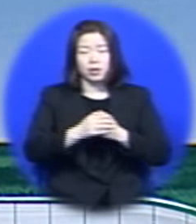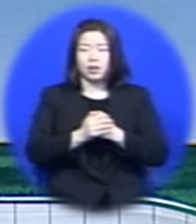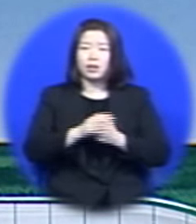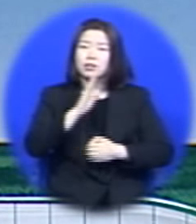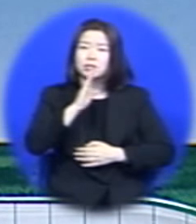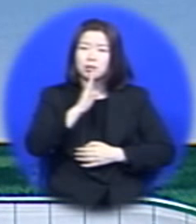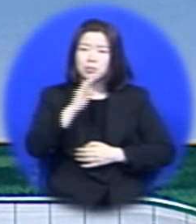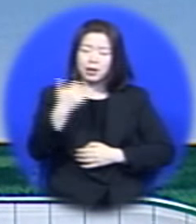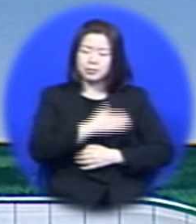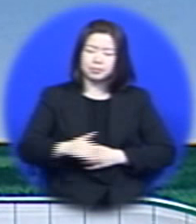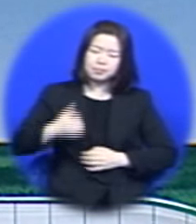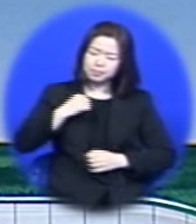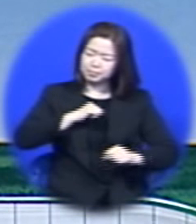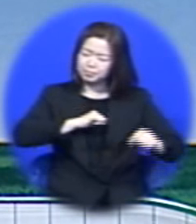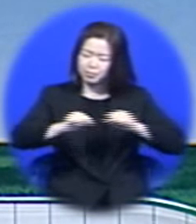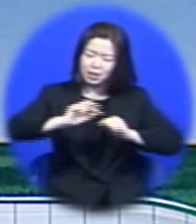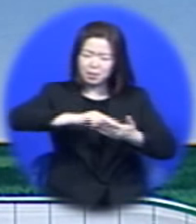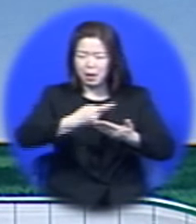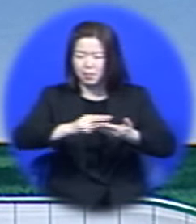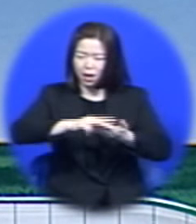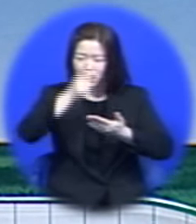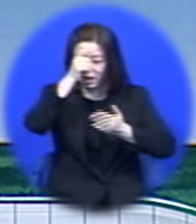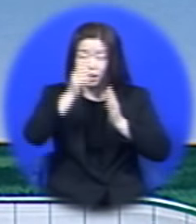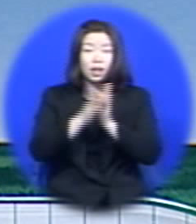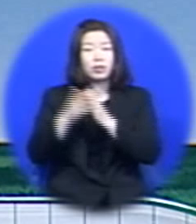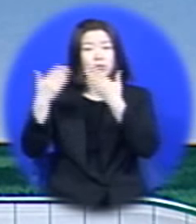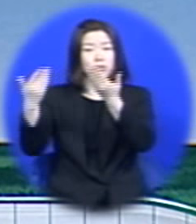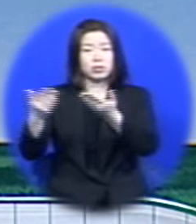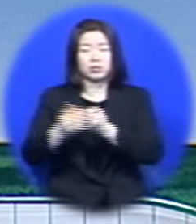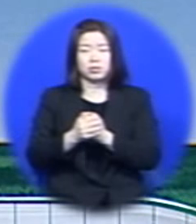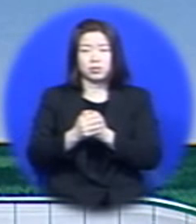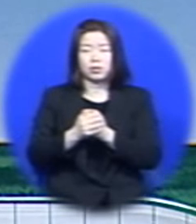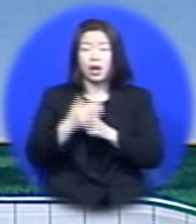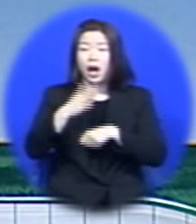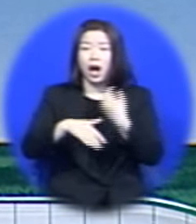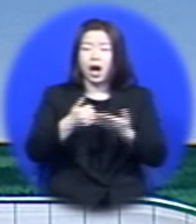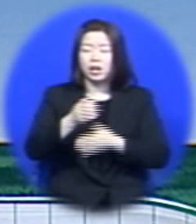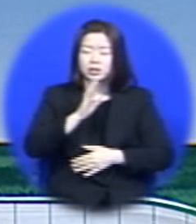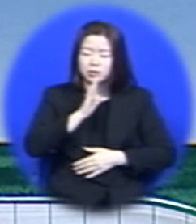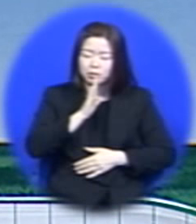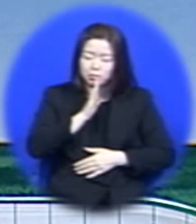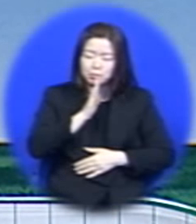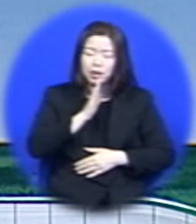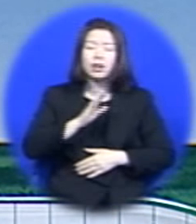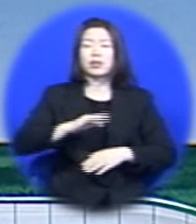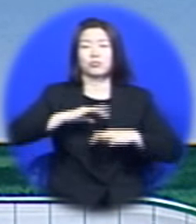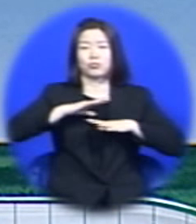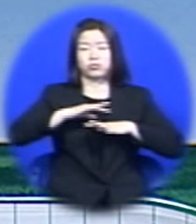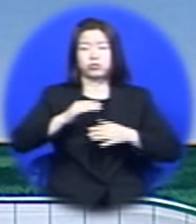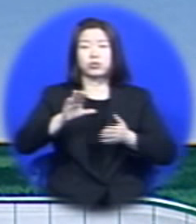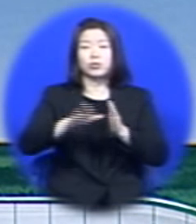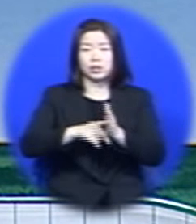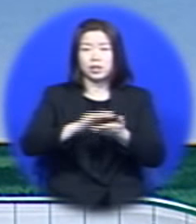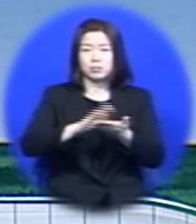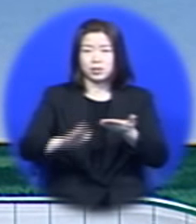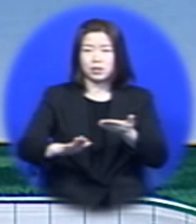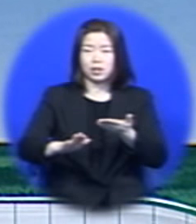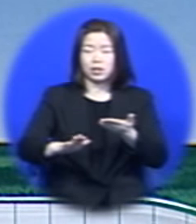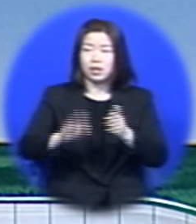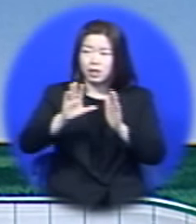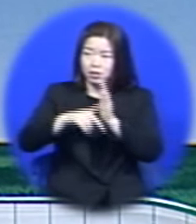정말 몸부림을 치면서 기도했습니다. 하나님, 정말 두려운 일입니다. 때는 다가오는 것